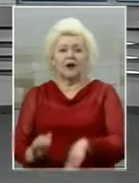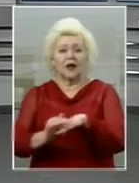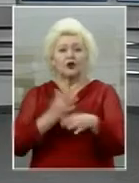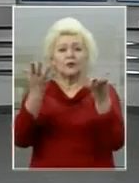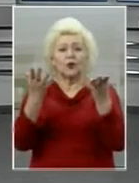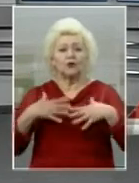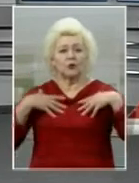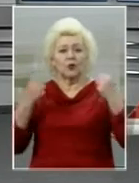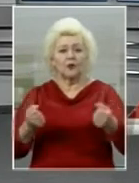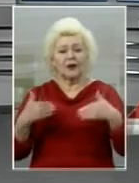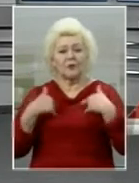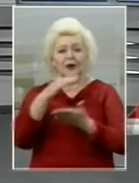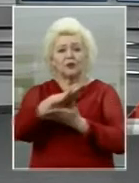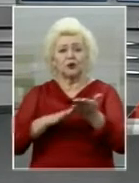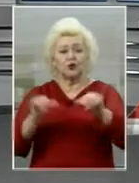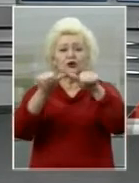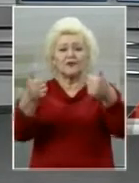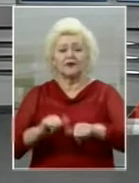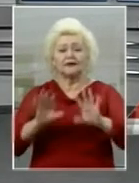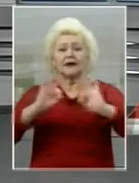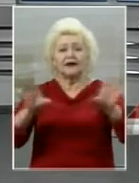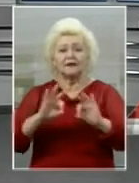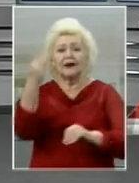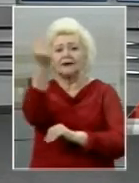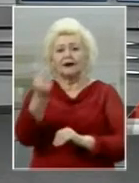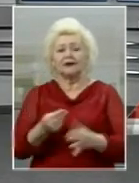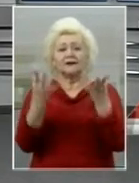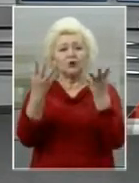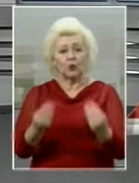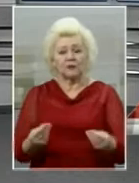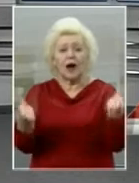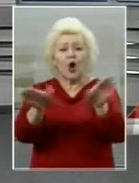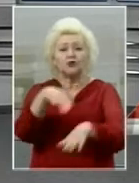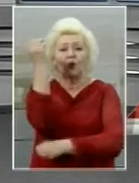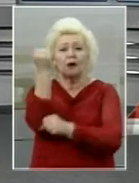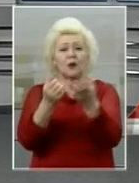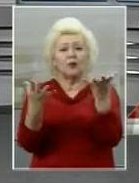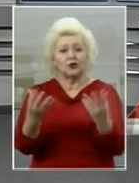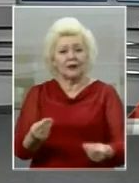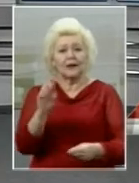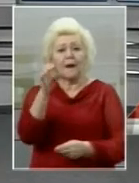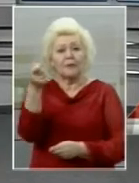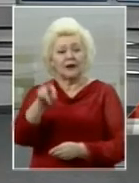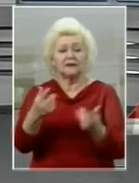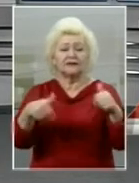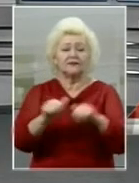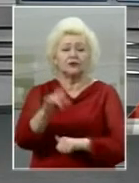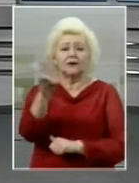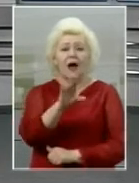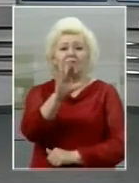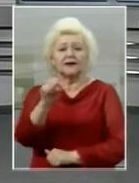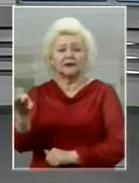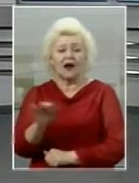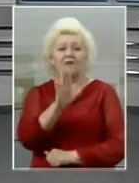Доброго здоров'я! Ми продовжуємо формувати інформаційну картину дня, останнього робочого дня березня. У студії Наталя Верлата